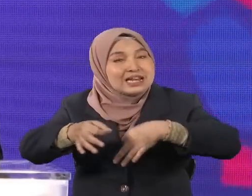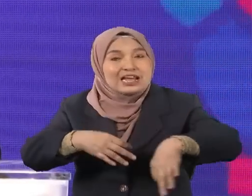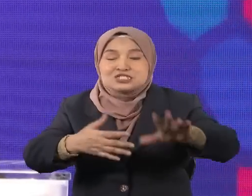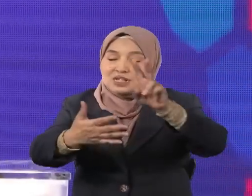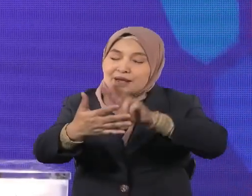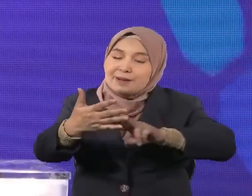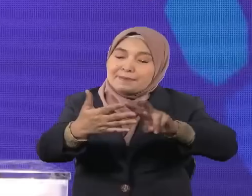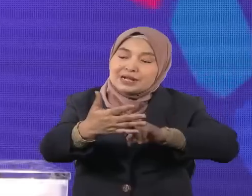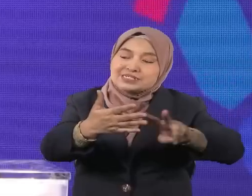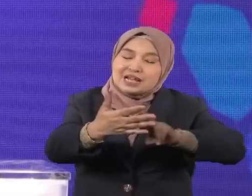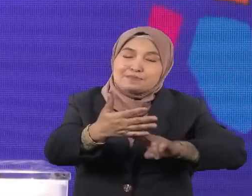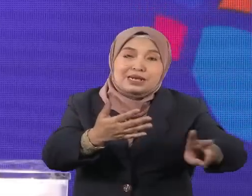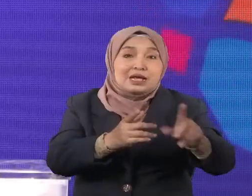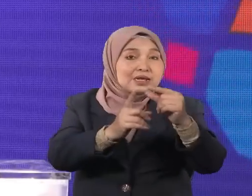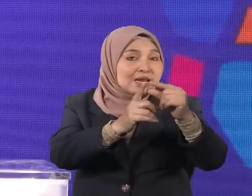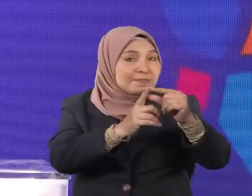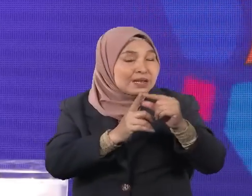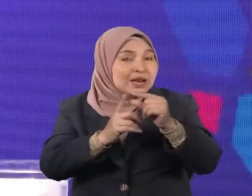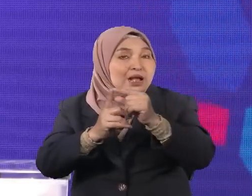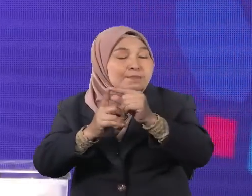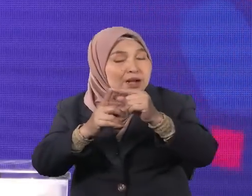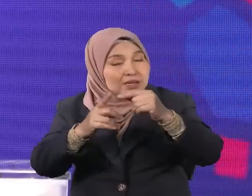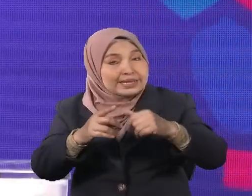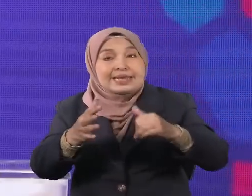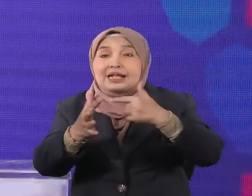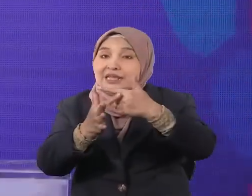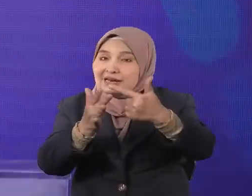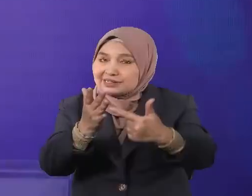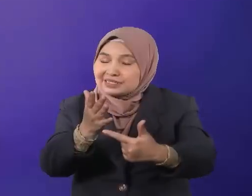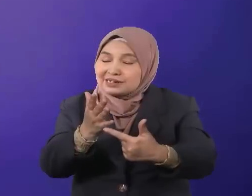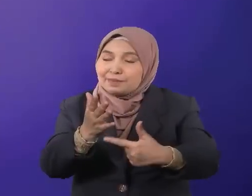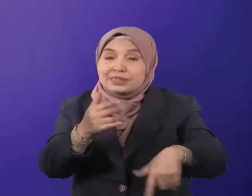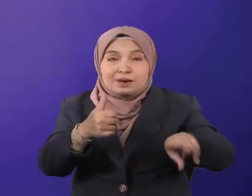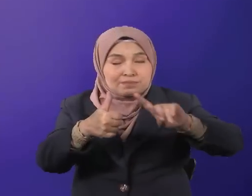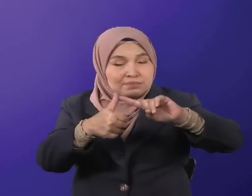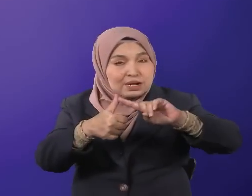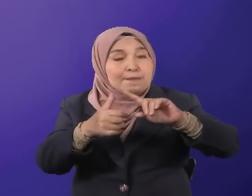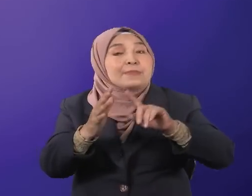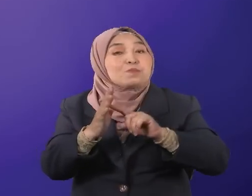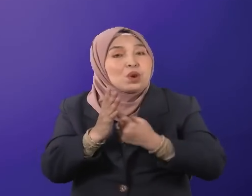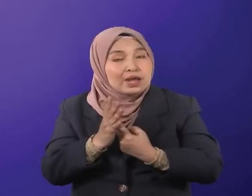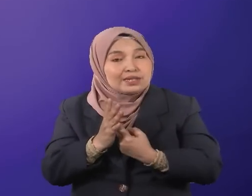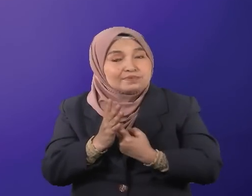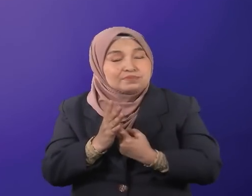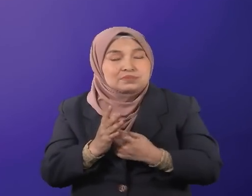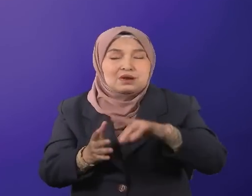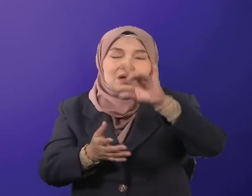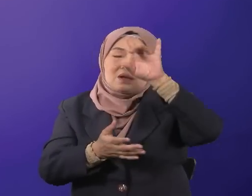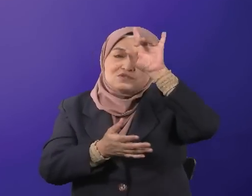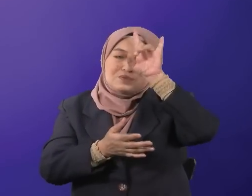bacaan pada kalimah-kalimah yang berikut, antaranya yang pertama permulaan itu.